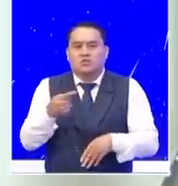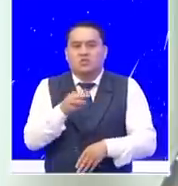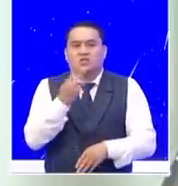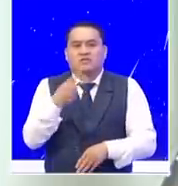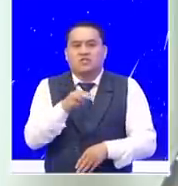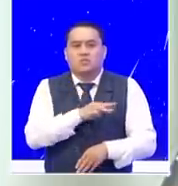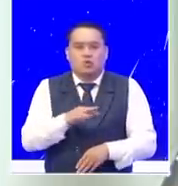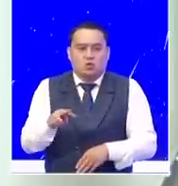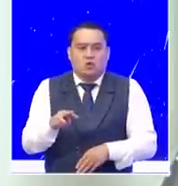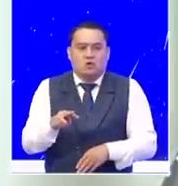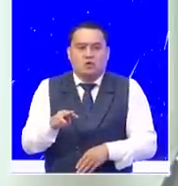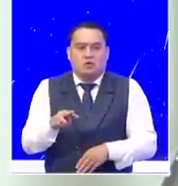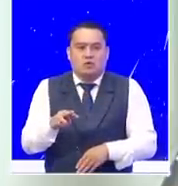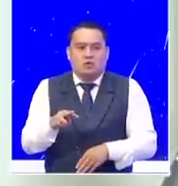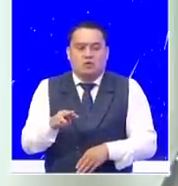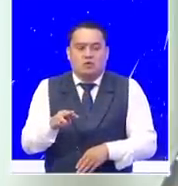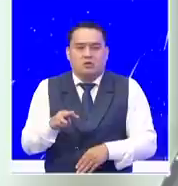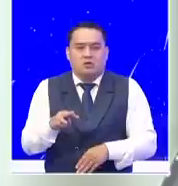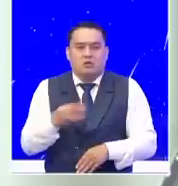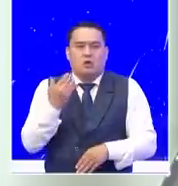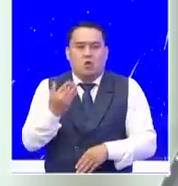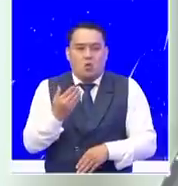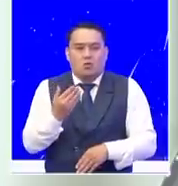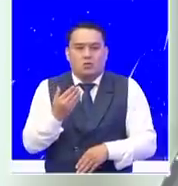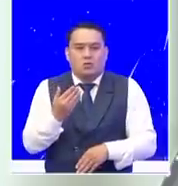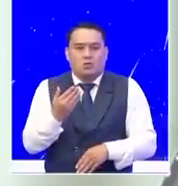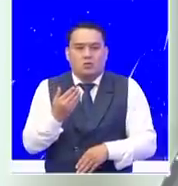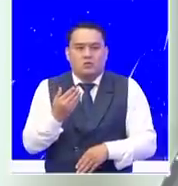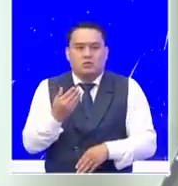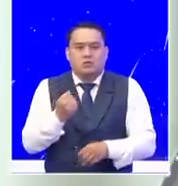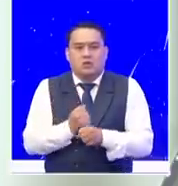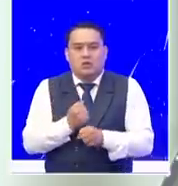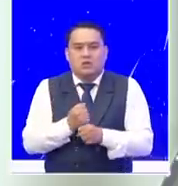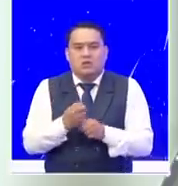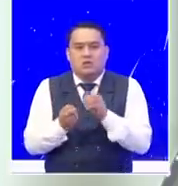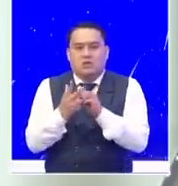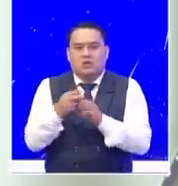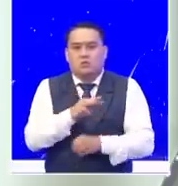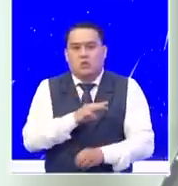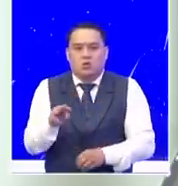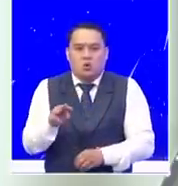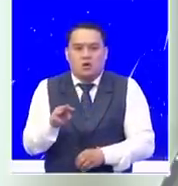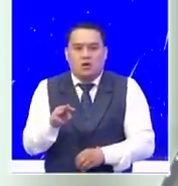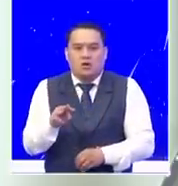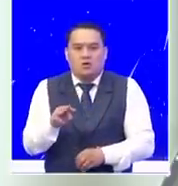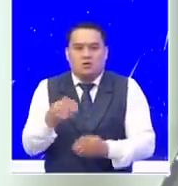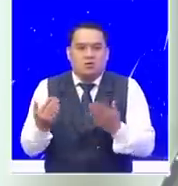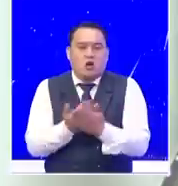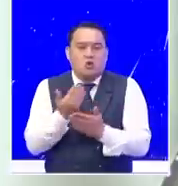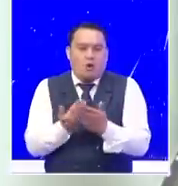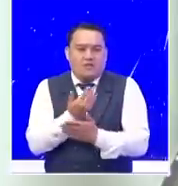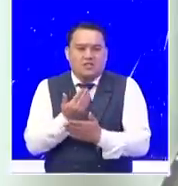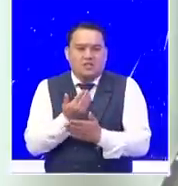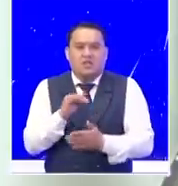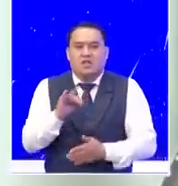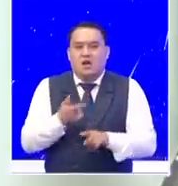минут. И он, получается, выдал в течение 13 минут материал на новости.